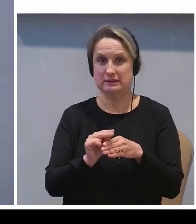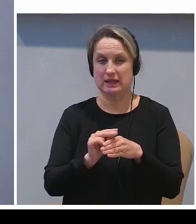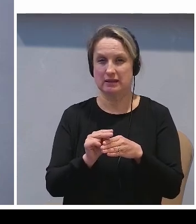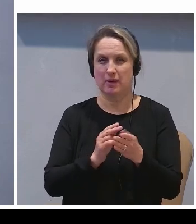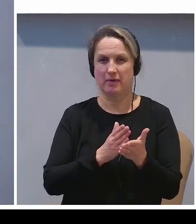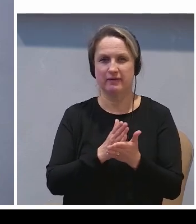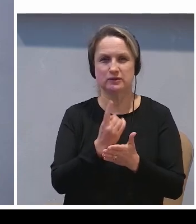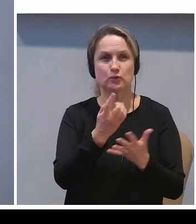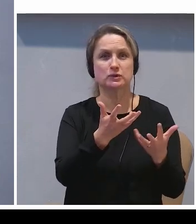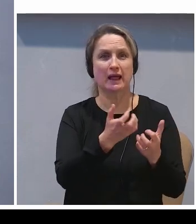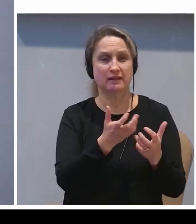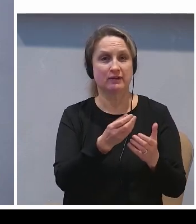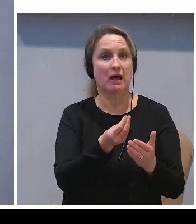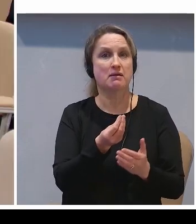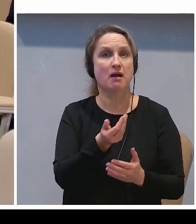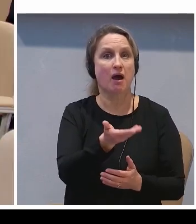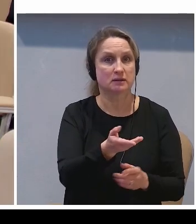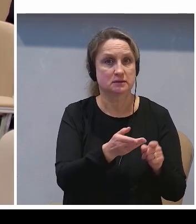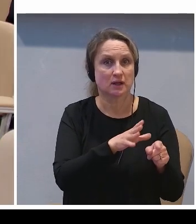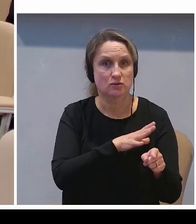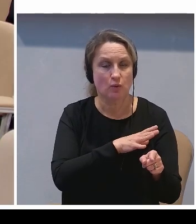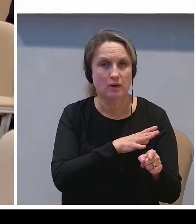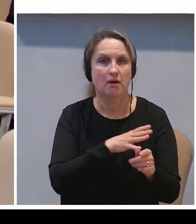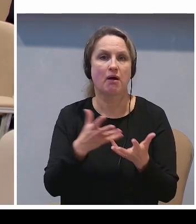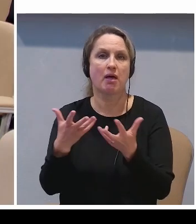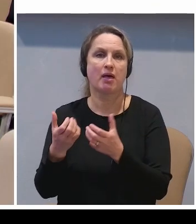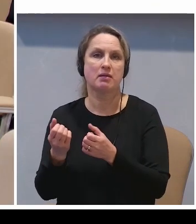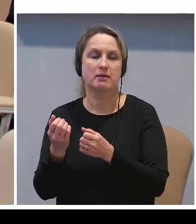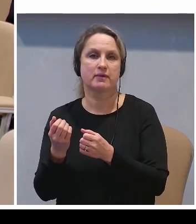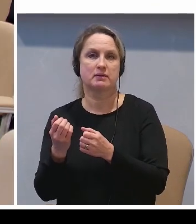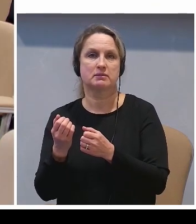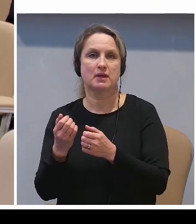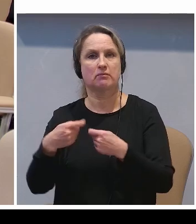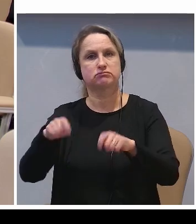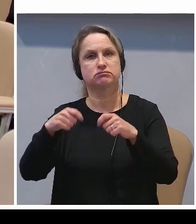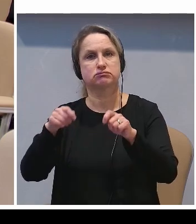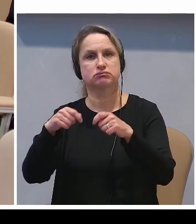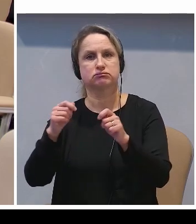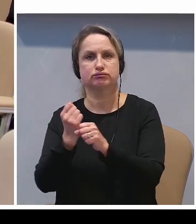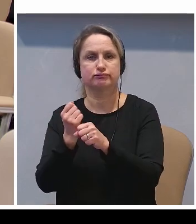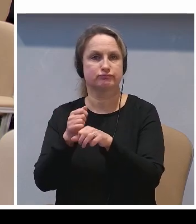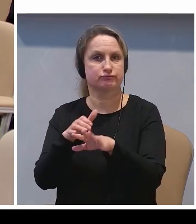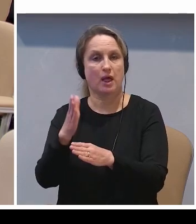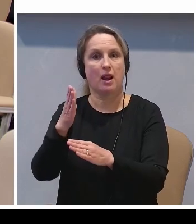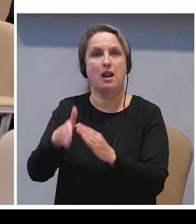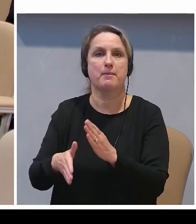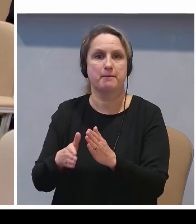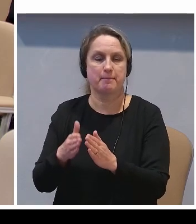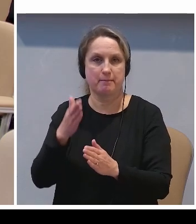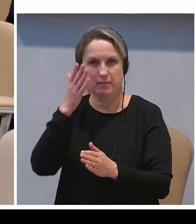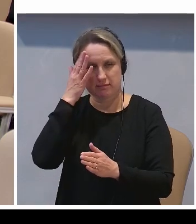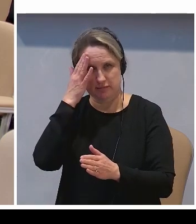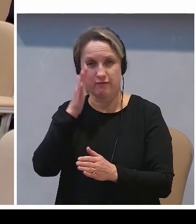ühe ettevõtte poolt rahastatud, kuid ettevõte kavatses lõpetada selle turustamise või sellega töötamise.